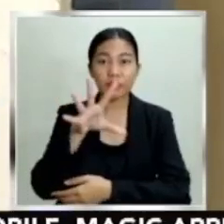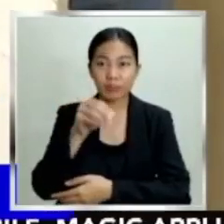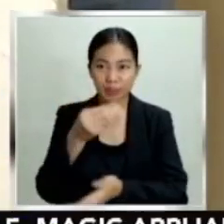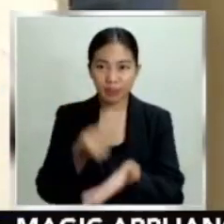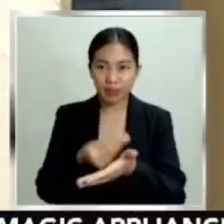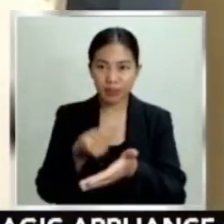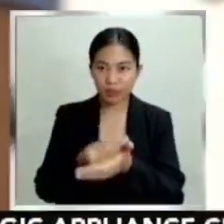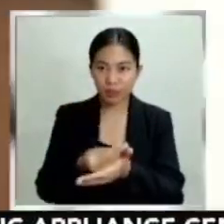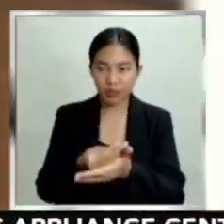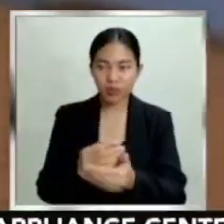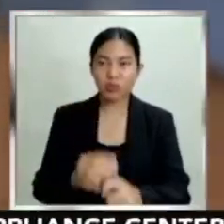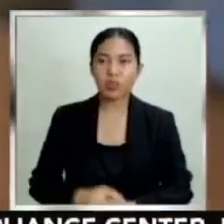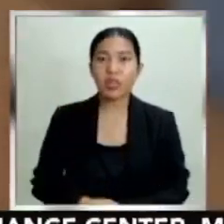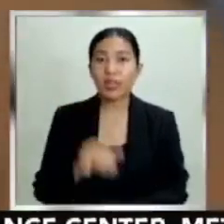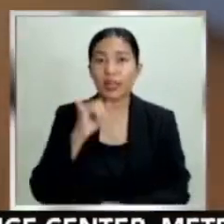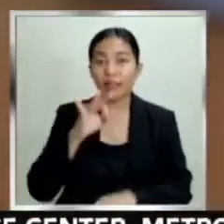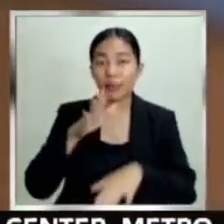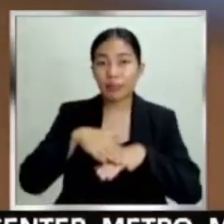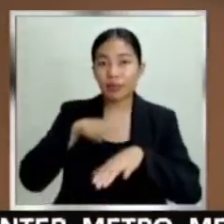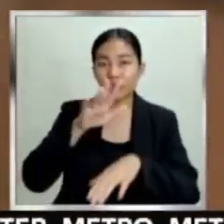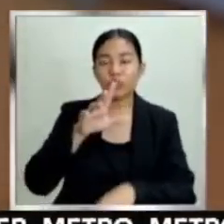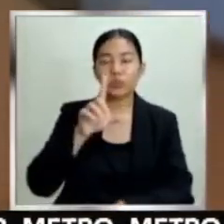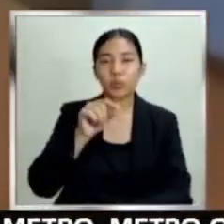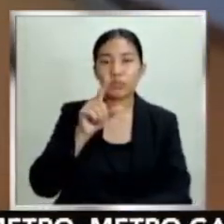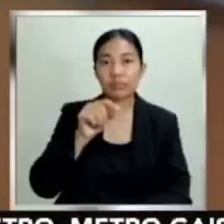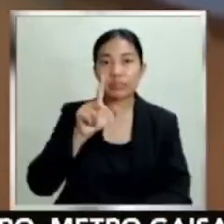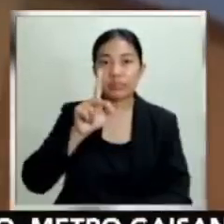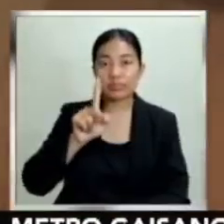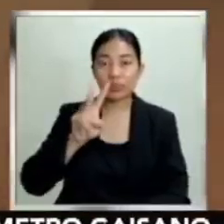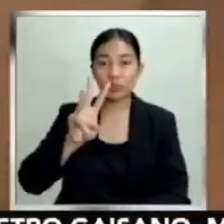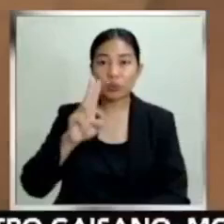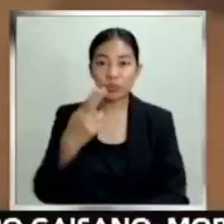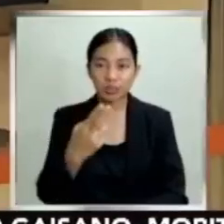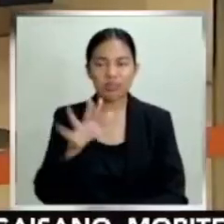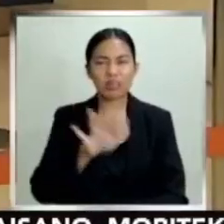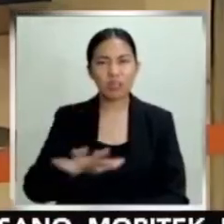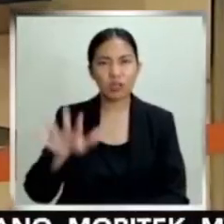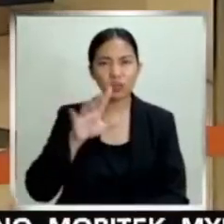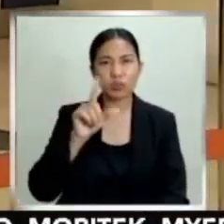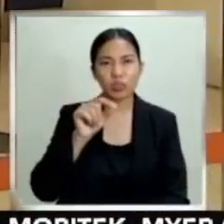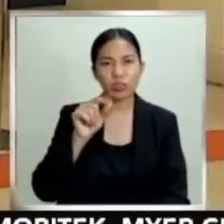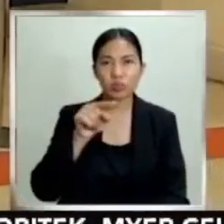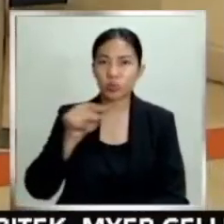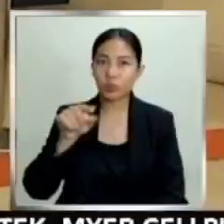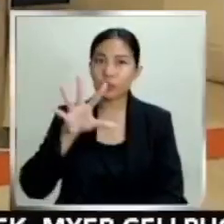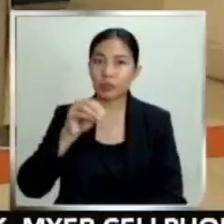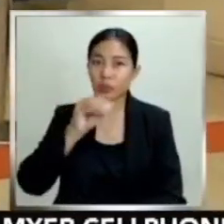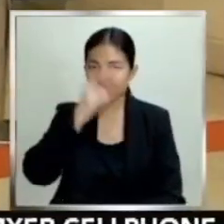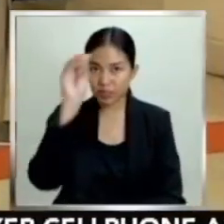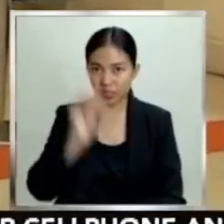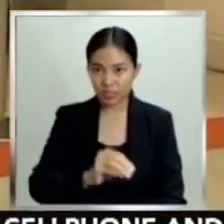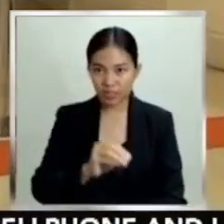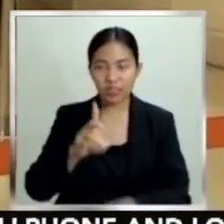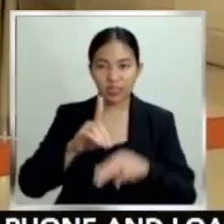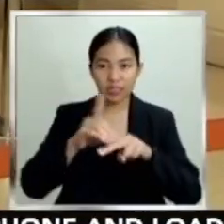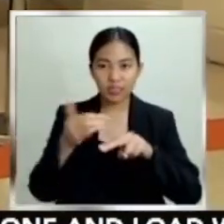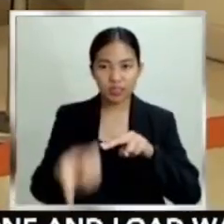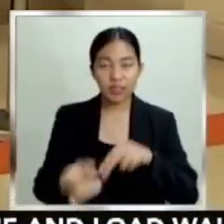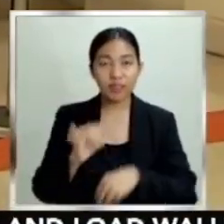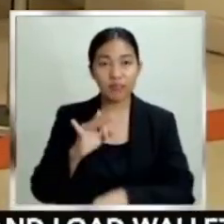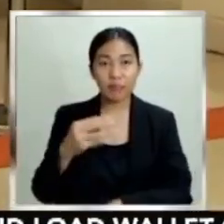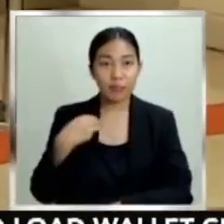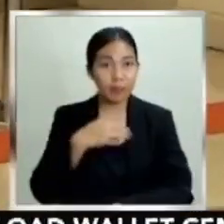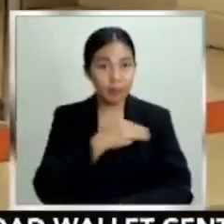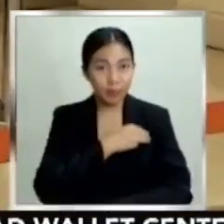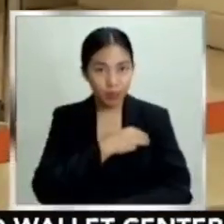20 kWh ang konsumo, aabot sa 20 to 50% ang discount. Miyembro man ang Pantawid Pamilyang Pilipino Program o 4-piece o